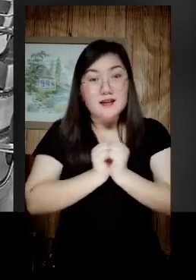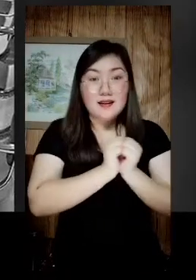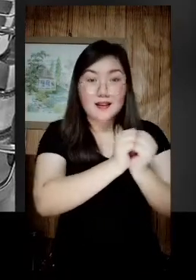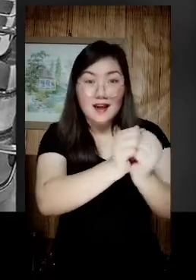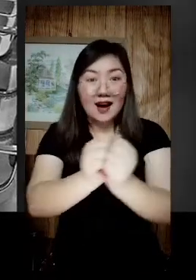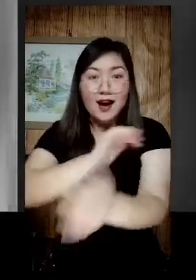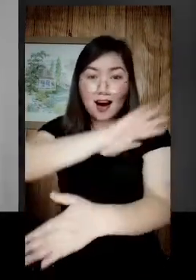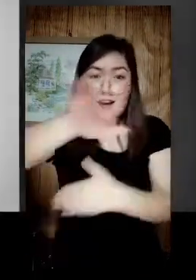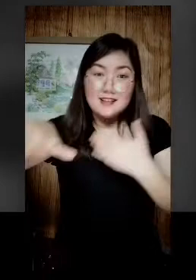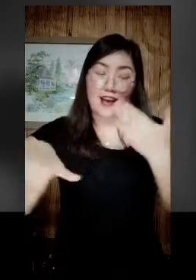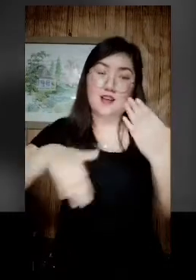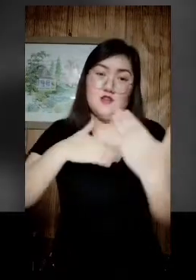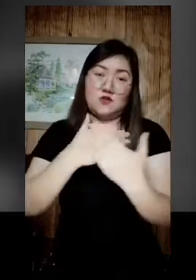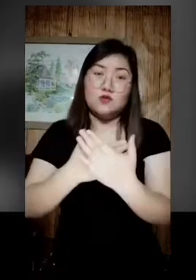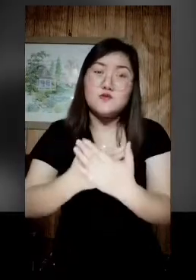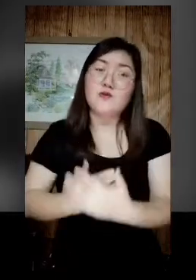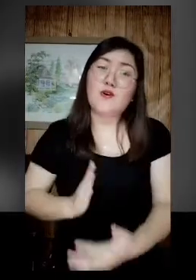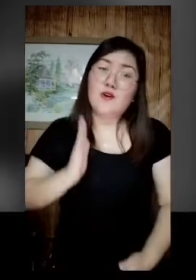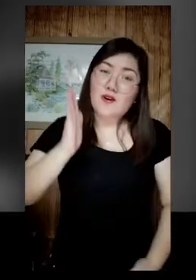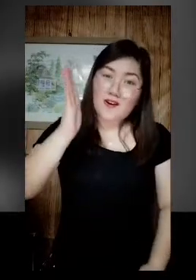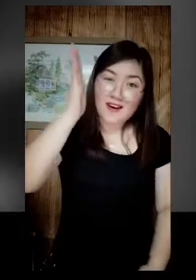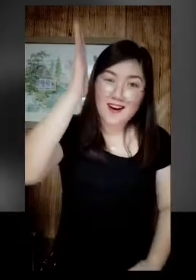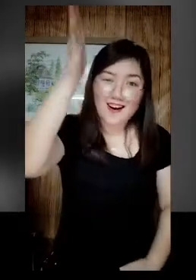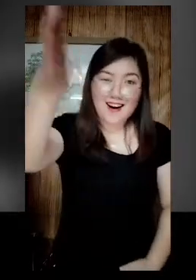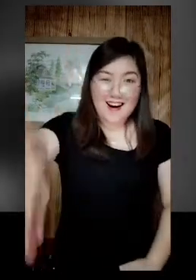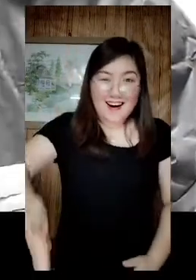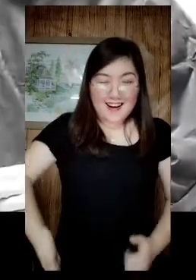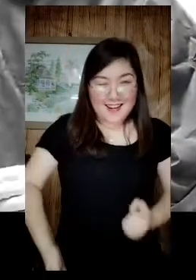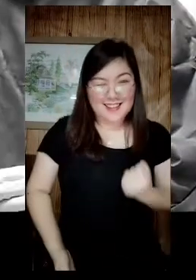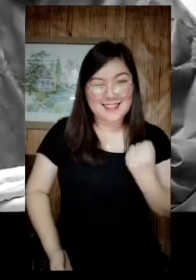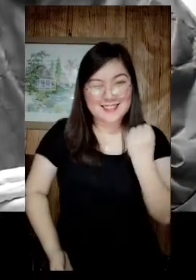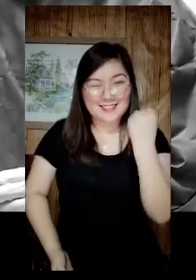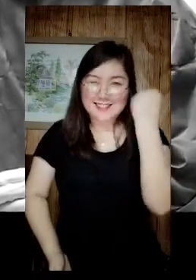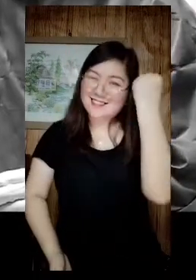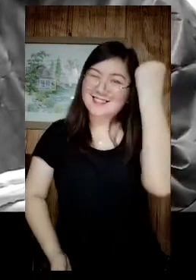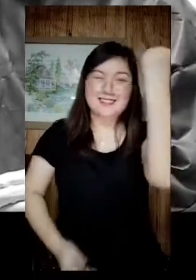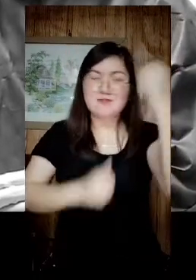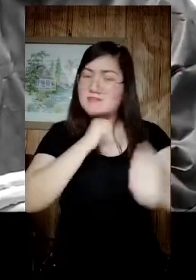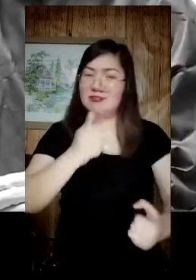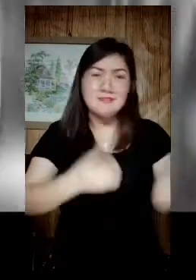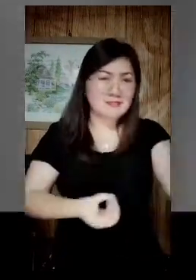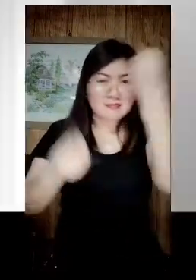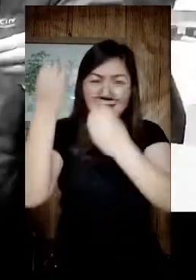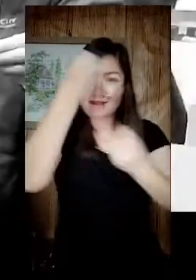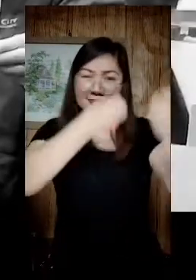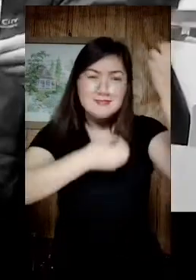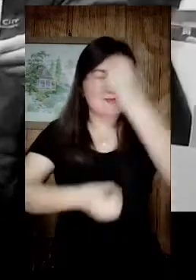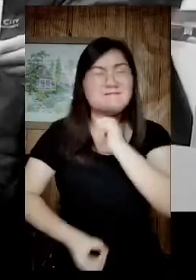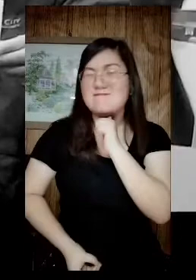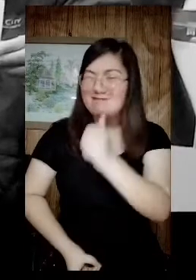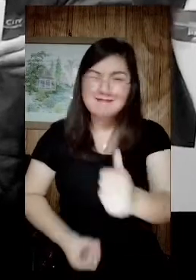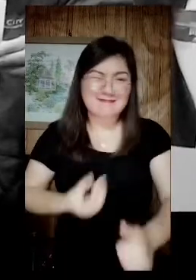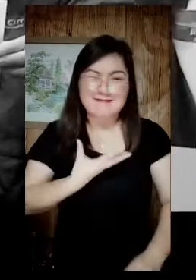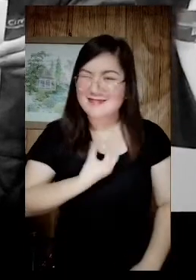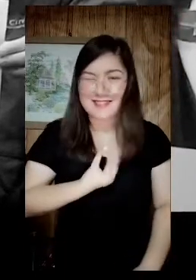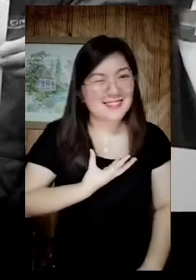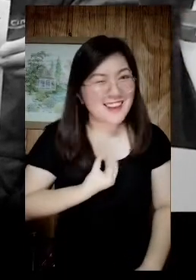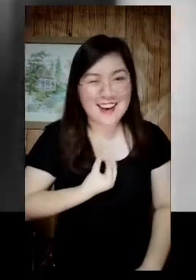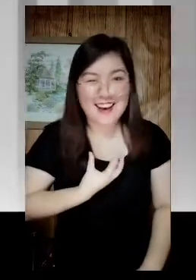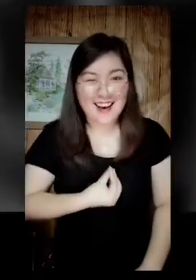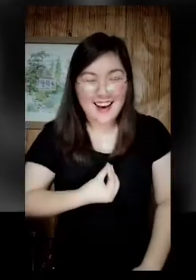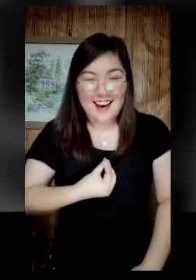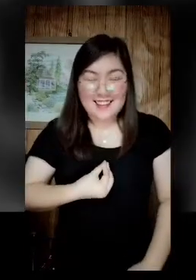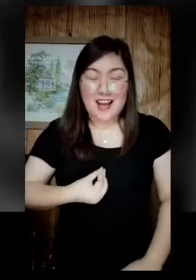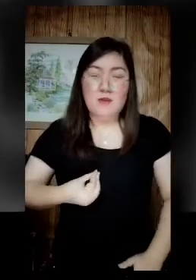sama-sama lahat ay susulong. Di mangangamba, di matatakot.